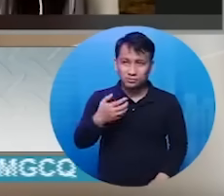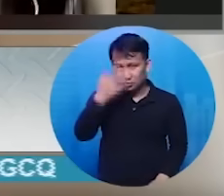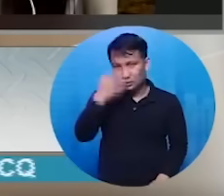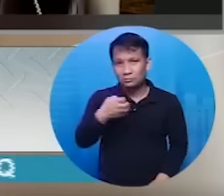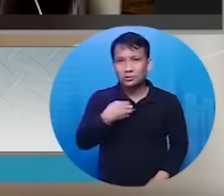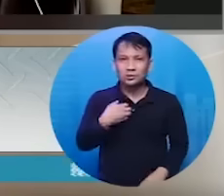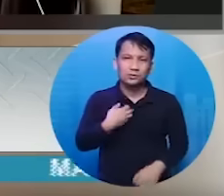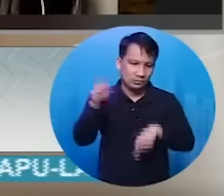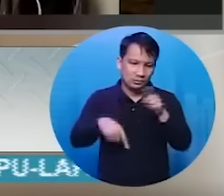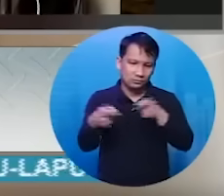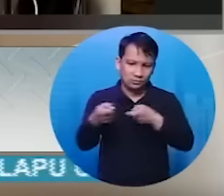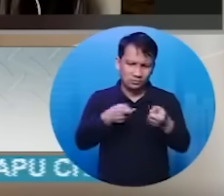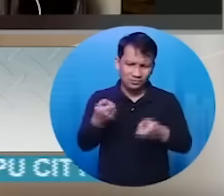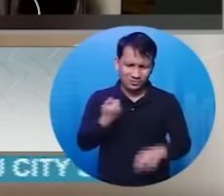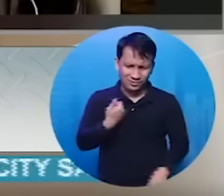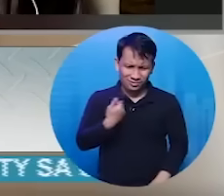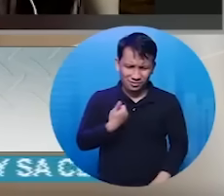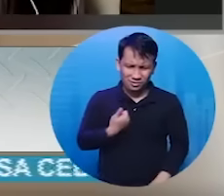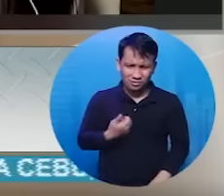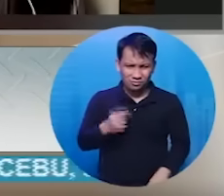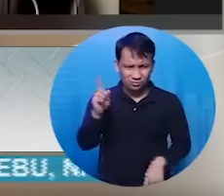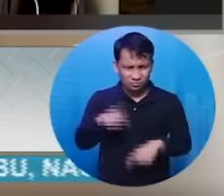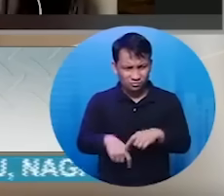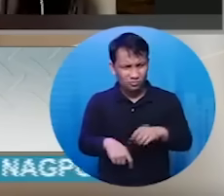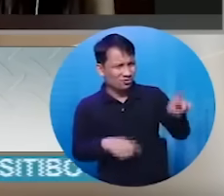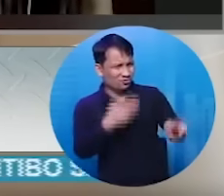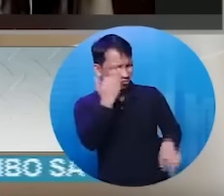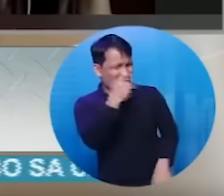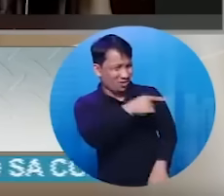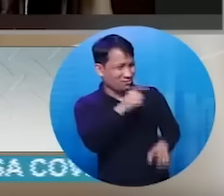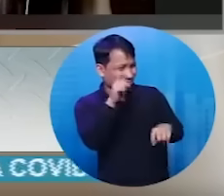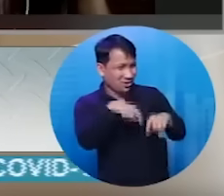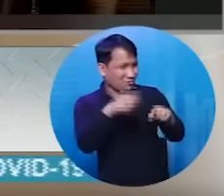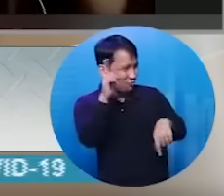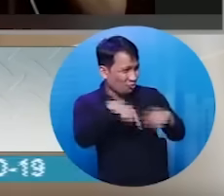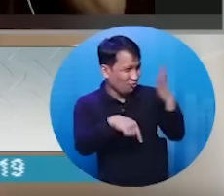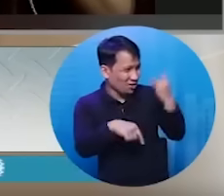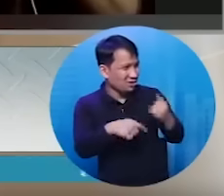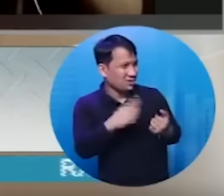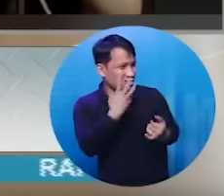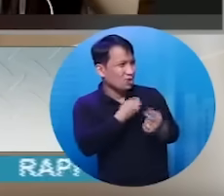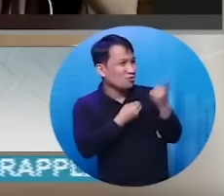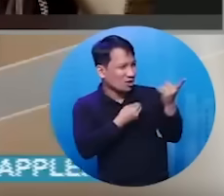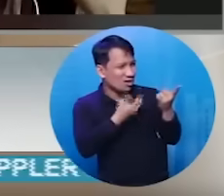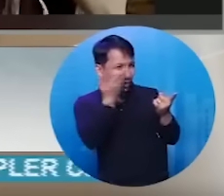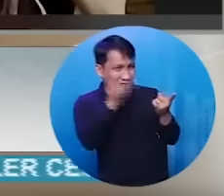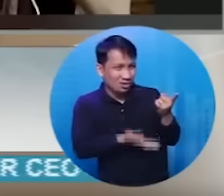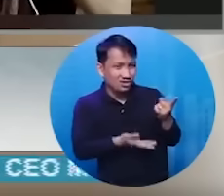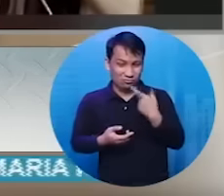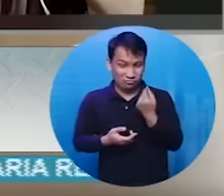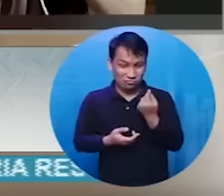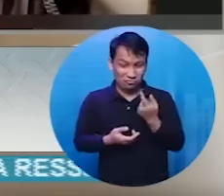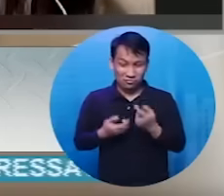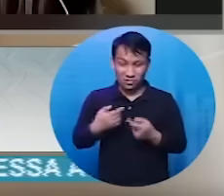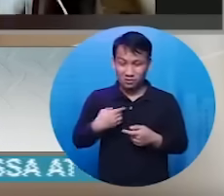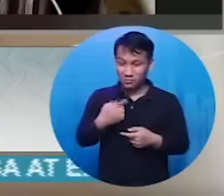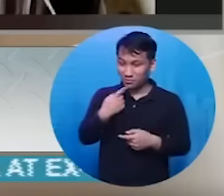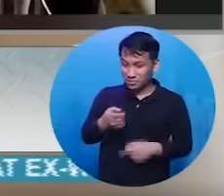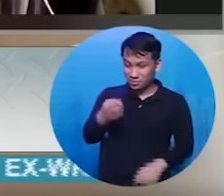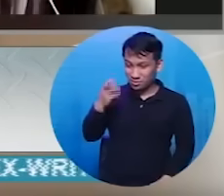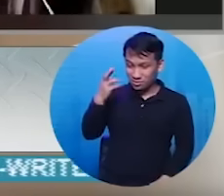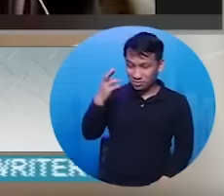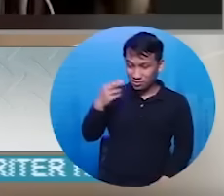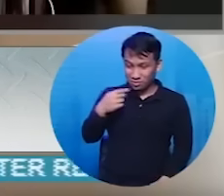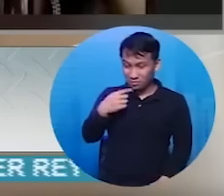mapigilan niya sa sarili ko. Sino ka ba para hindi pwedeng galitin? Who are you? Dinidisiplina ko lang po. Kasi Sir Jim